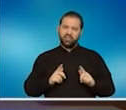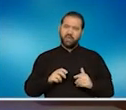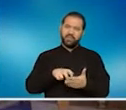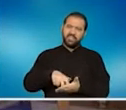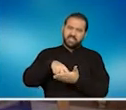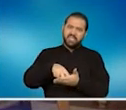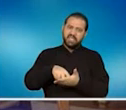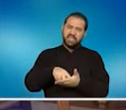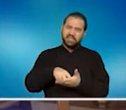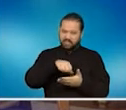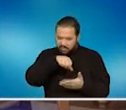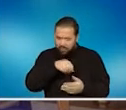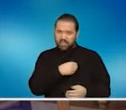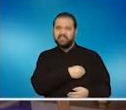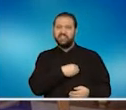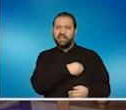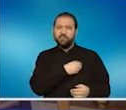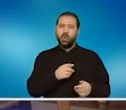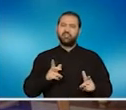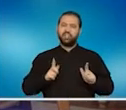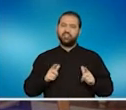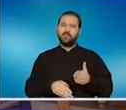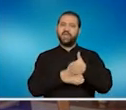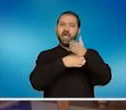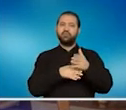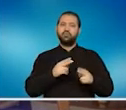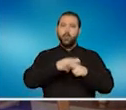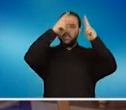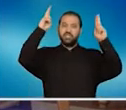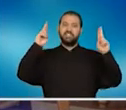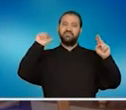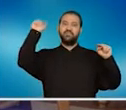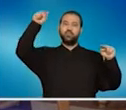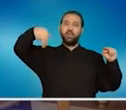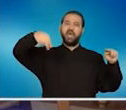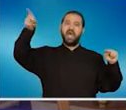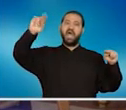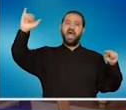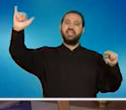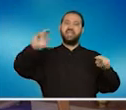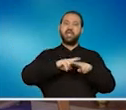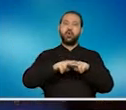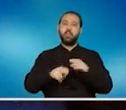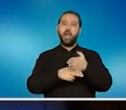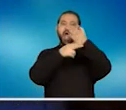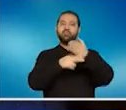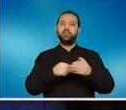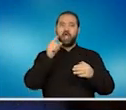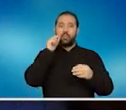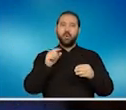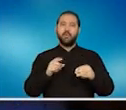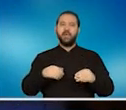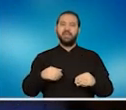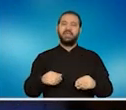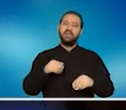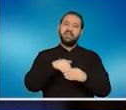Șaguna, îi spun necazurile, așteaptă ajutor și Sfântul Andrei, așa cum a ajutat românii cât a fost în